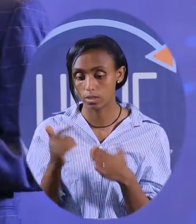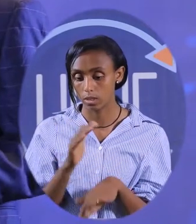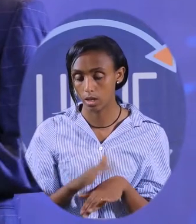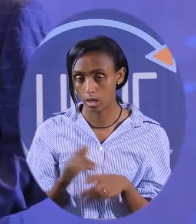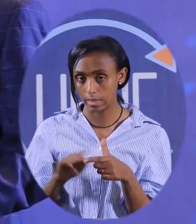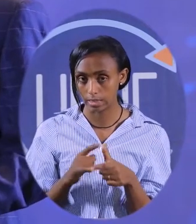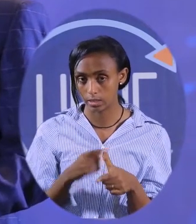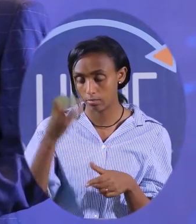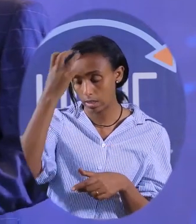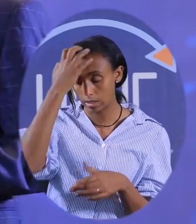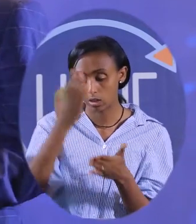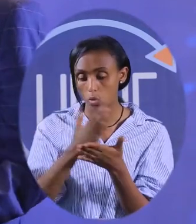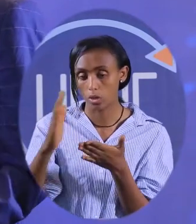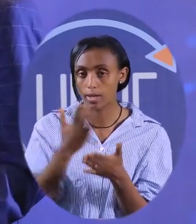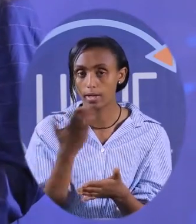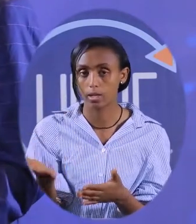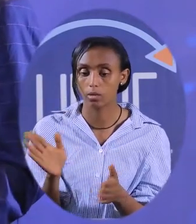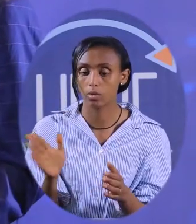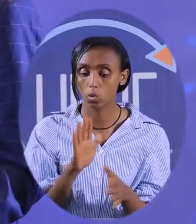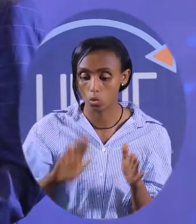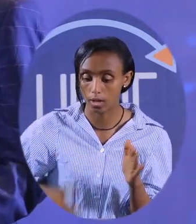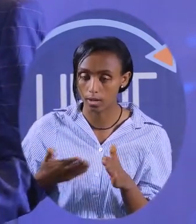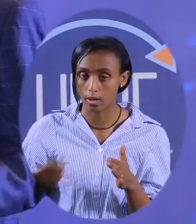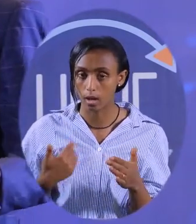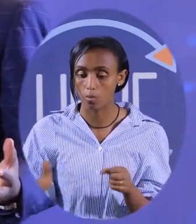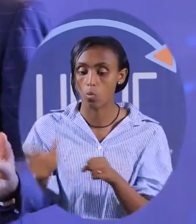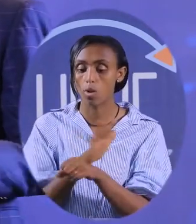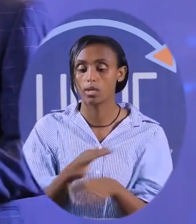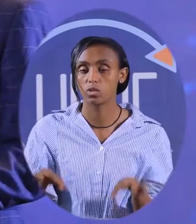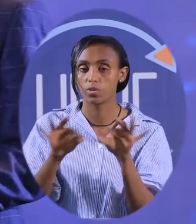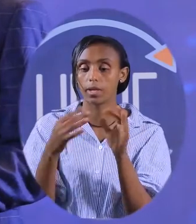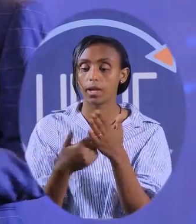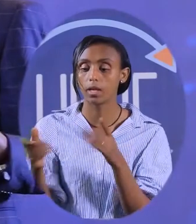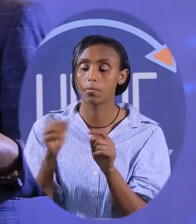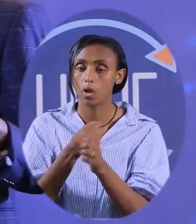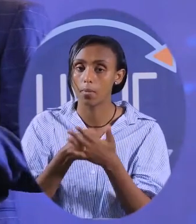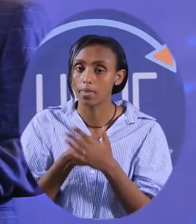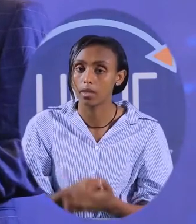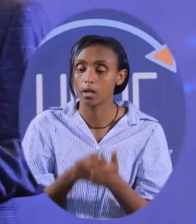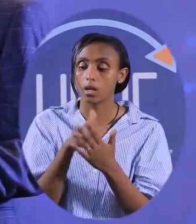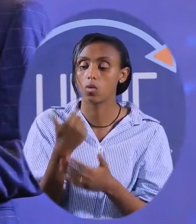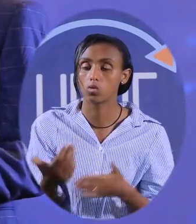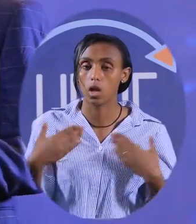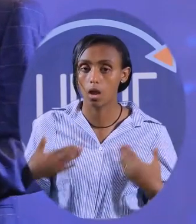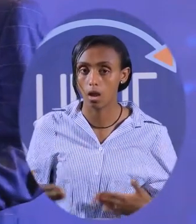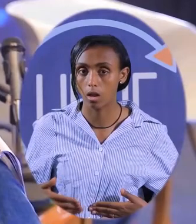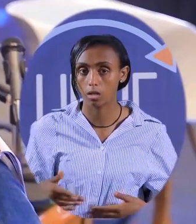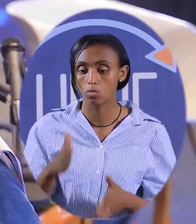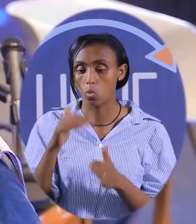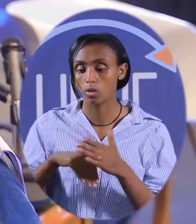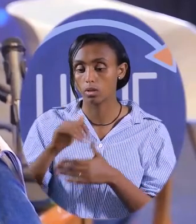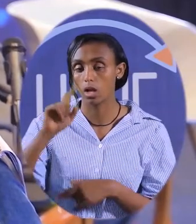እንግዲህ እንደ መንግስት የጎደለ ነገር ካለ ማሟላት ያስፈልጋል። ነገር ግን ያንን ደግሞ ለማጠናከር ሌሎች ባለድርሻ አካላትም ደግሞ